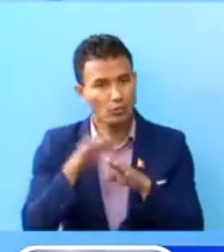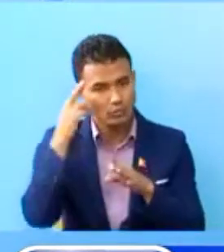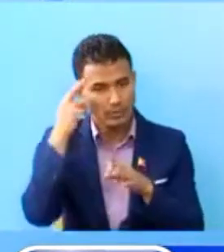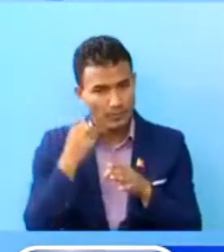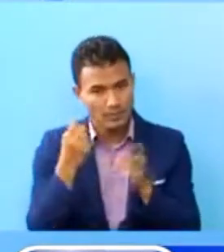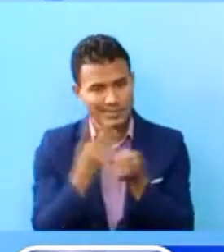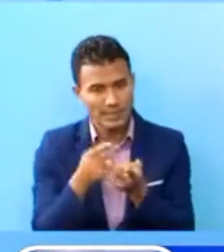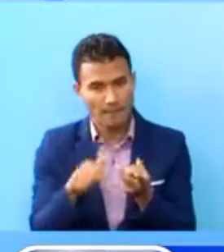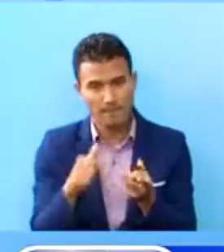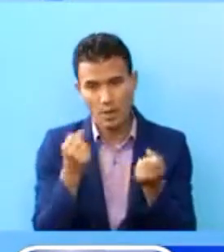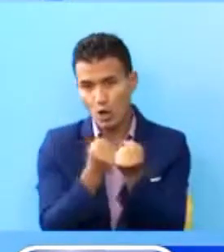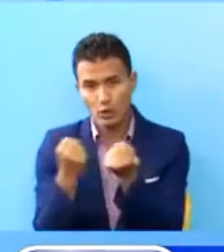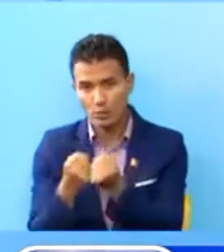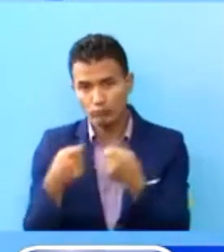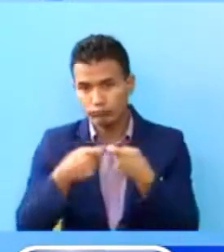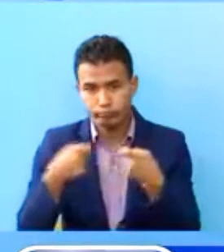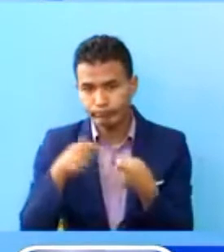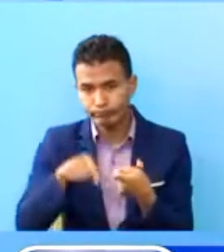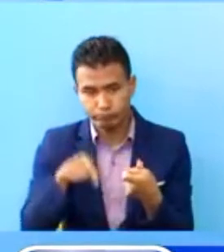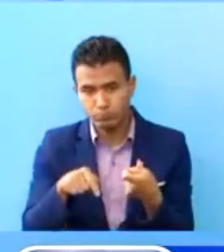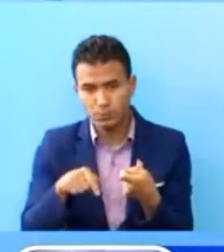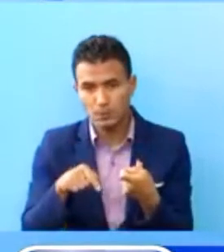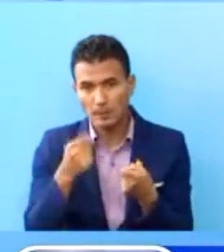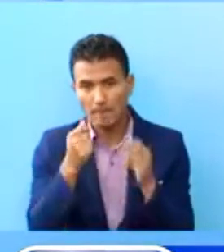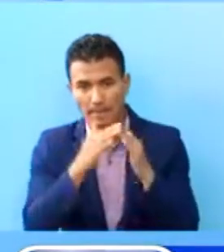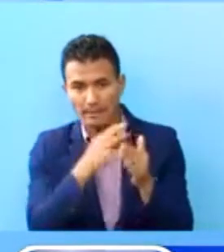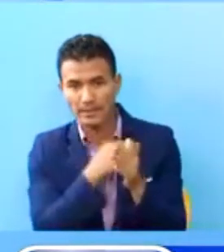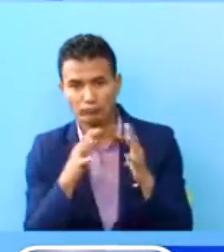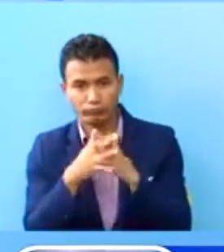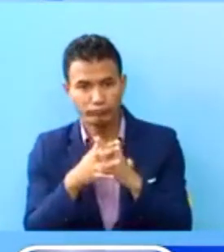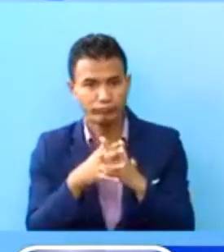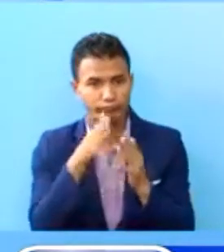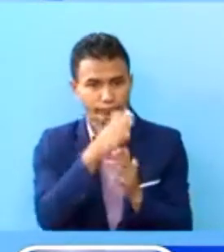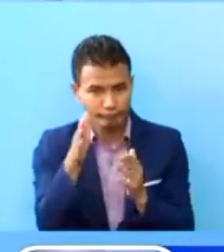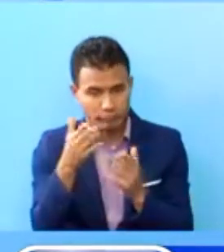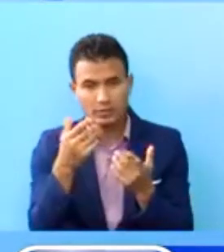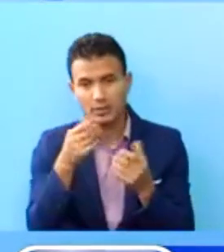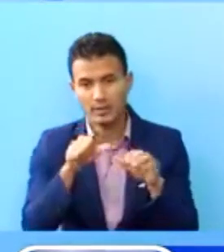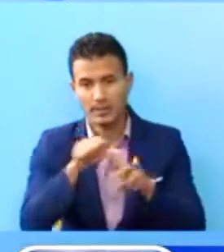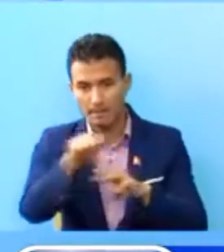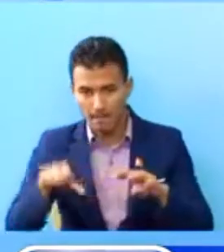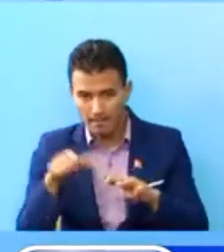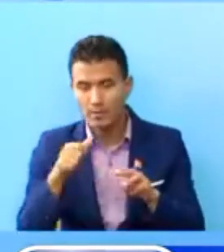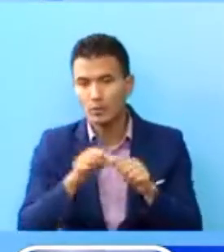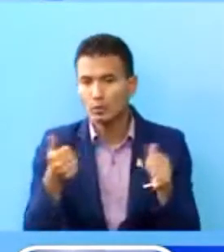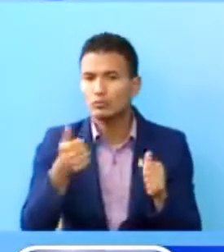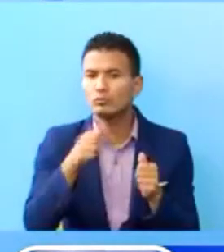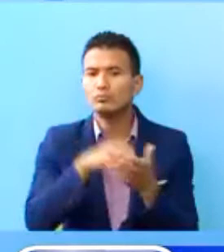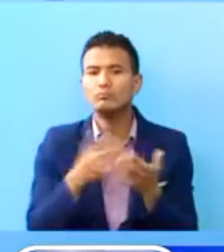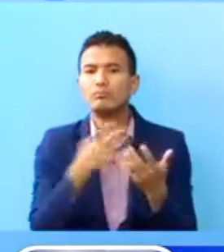लगाएर, जस्तै अहिले हामी लकडाउन अलिक खुकुलो भइसकेपछि ब्याङ्कहरूमा मान्छेहरूको भिड हुने अथवा मालपोत कार्यालय अरू